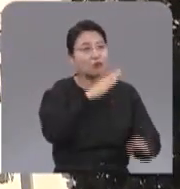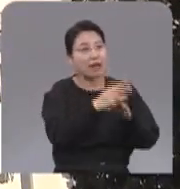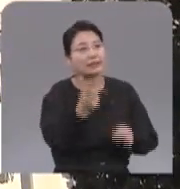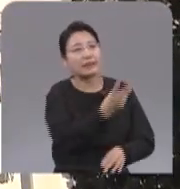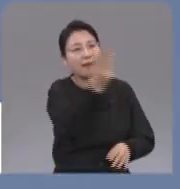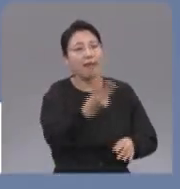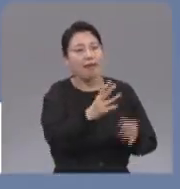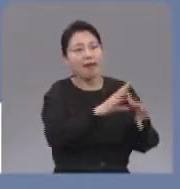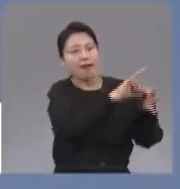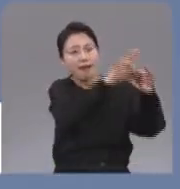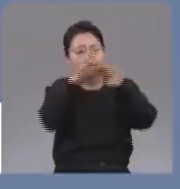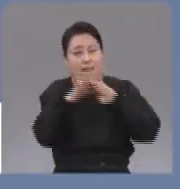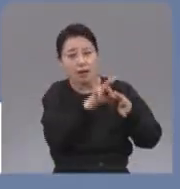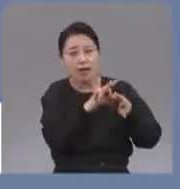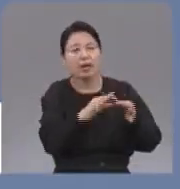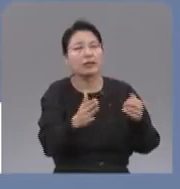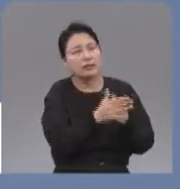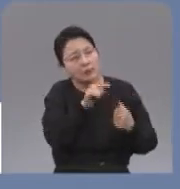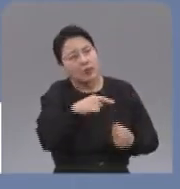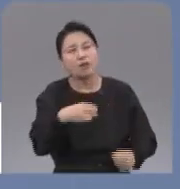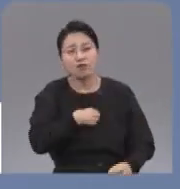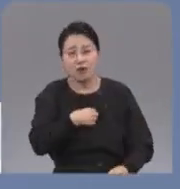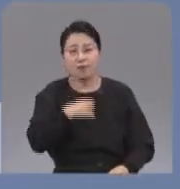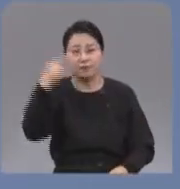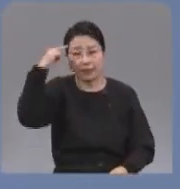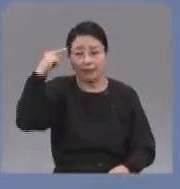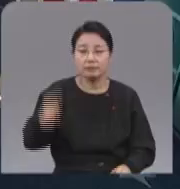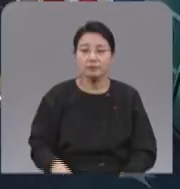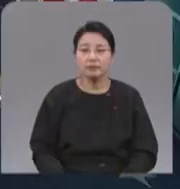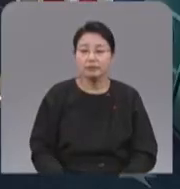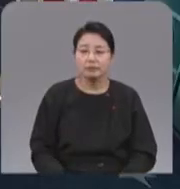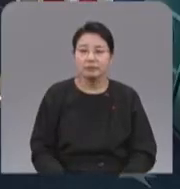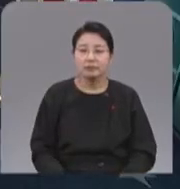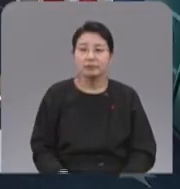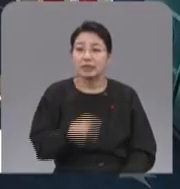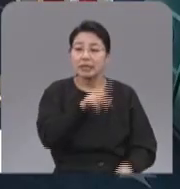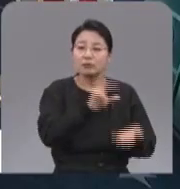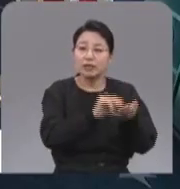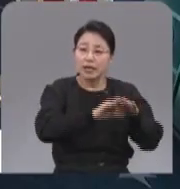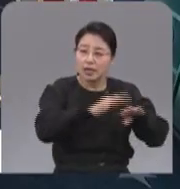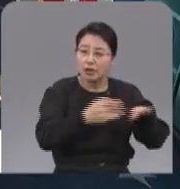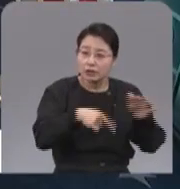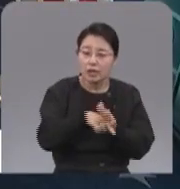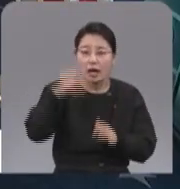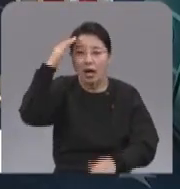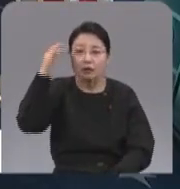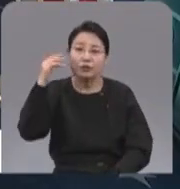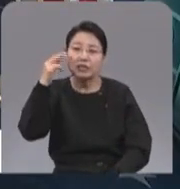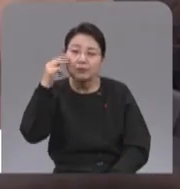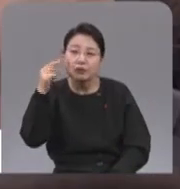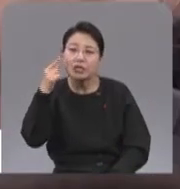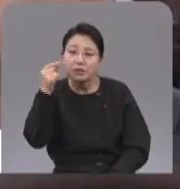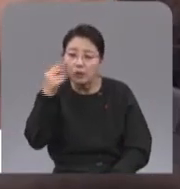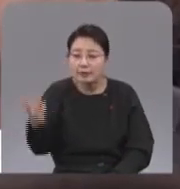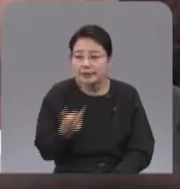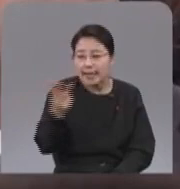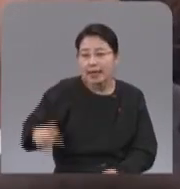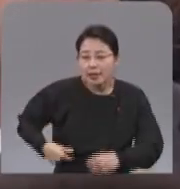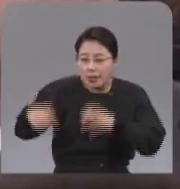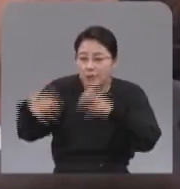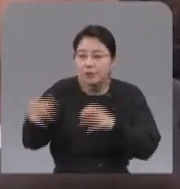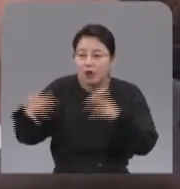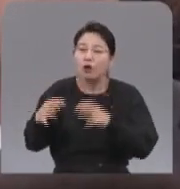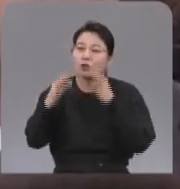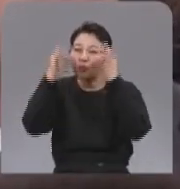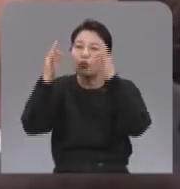chụp eis so Washington và Tokyo nhất chí sẽ vận dụng hiệu quả hệ thống chia sẻ thông tin cảnh báo tên lửa Bắc Triều Tiên theo thời gian